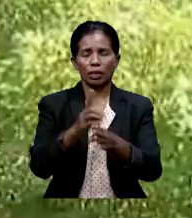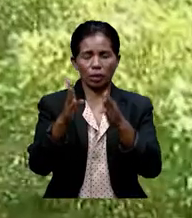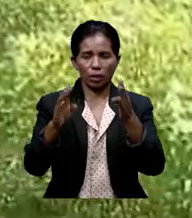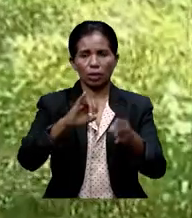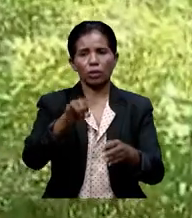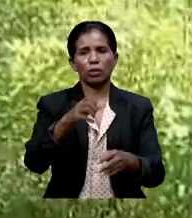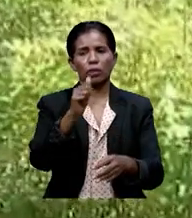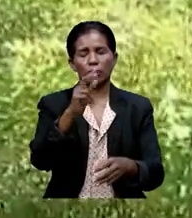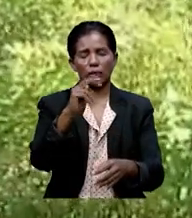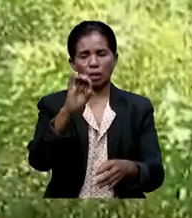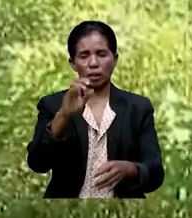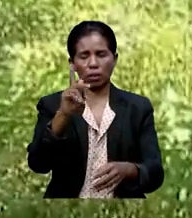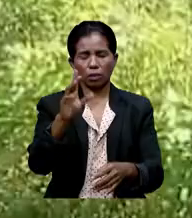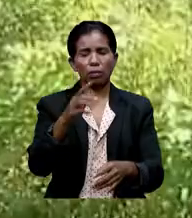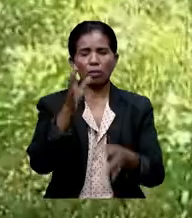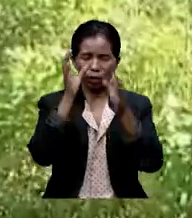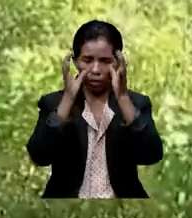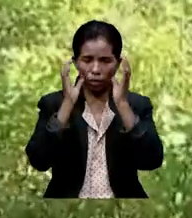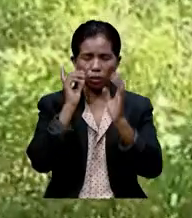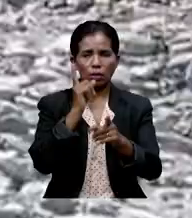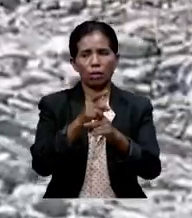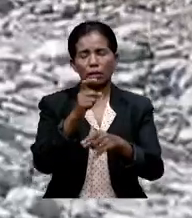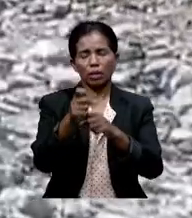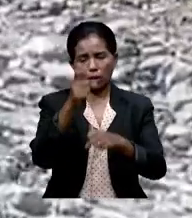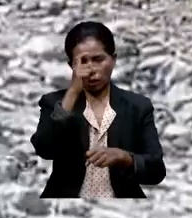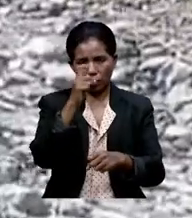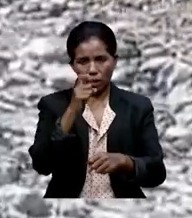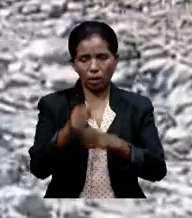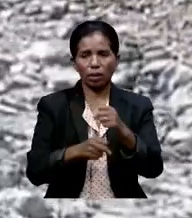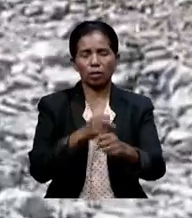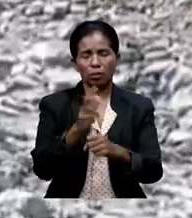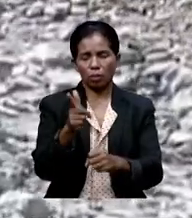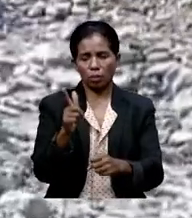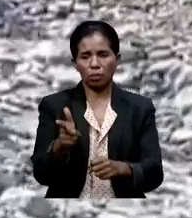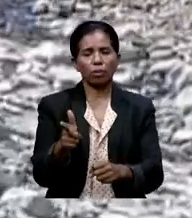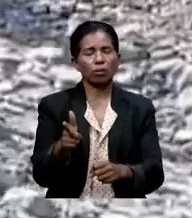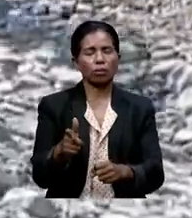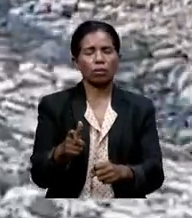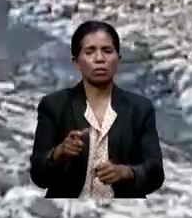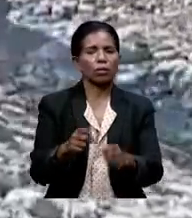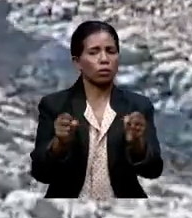Araujo da Costa Tristi Tebes tama tinang Ruanulu Resingona suku Maununu la sesu ba estrada no ponte.